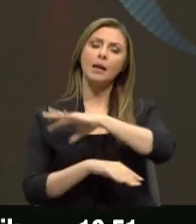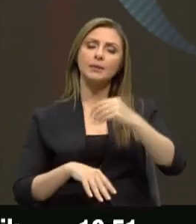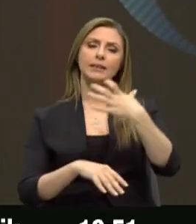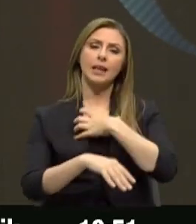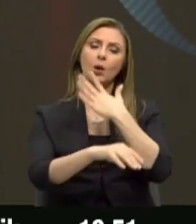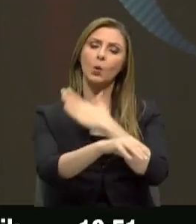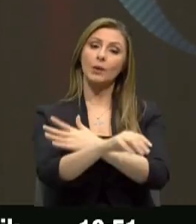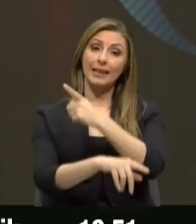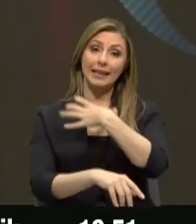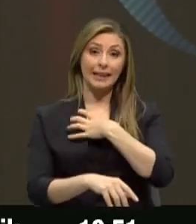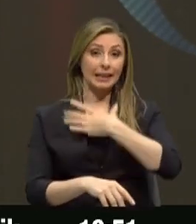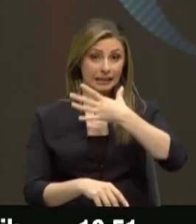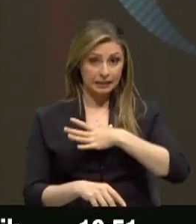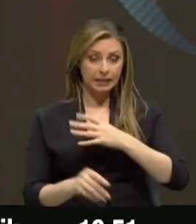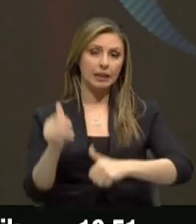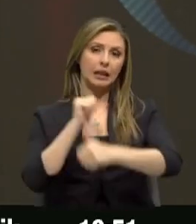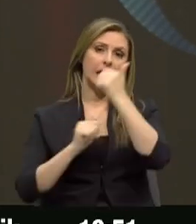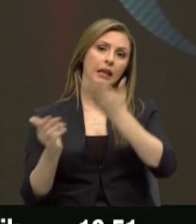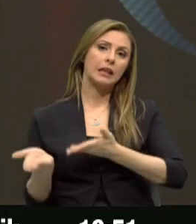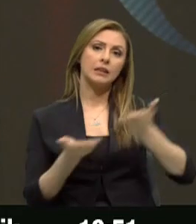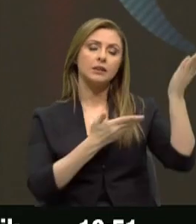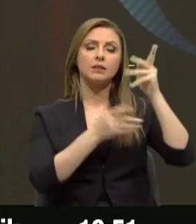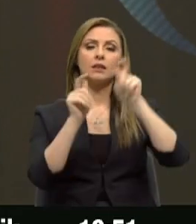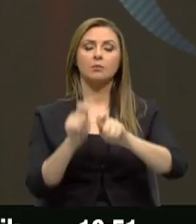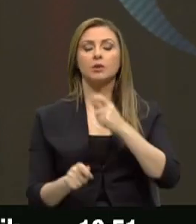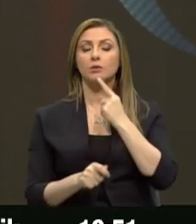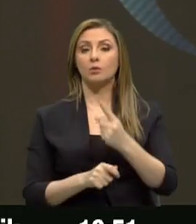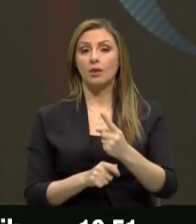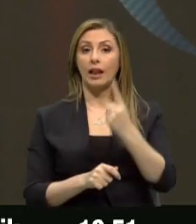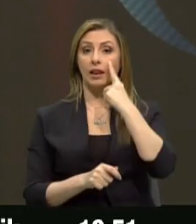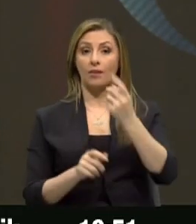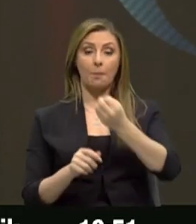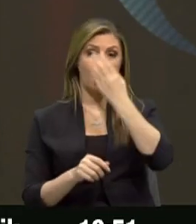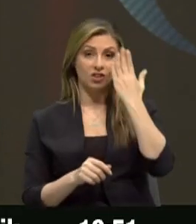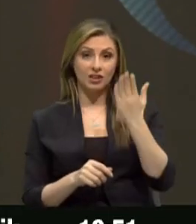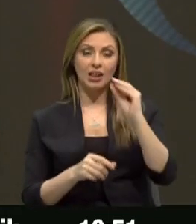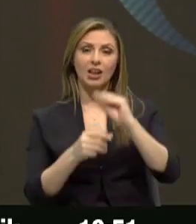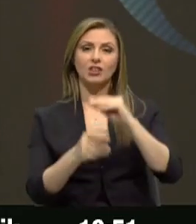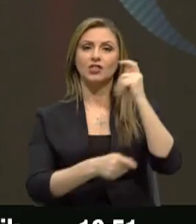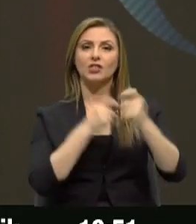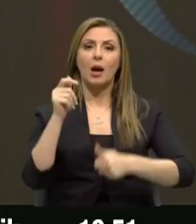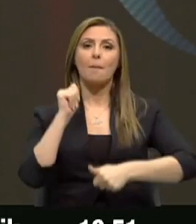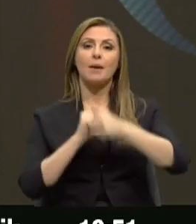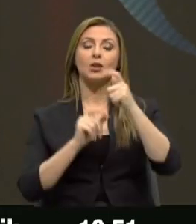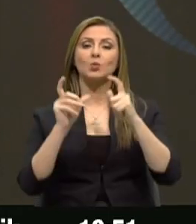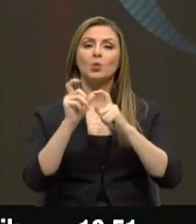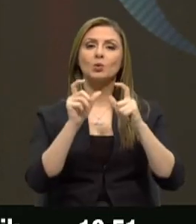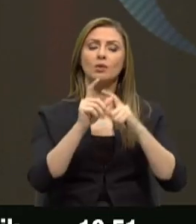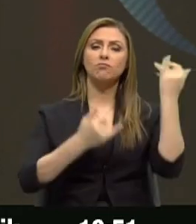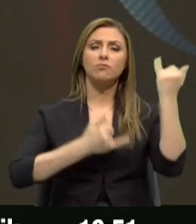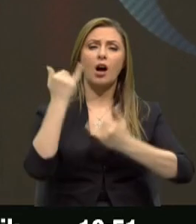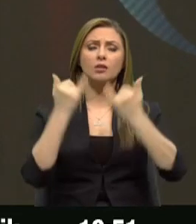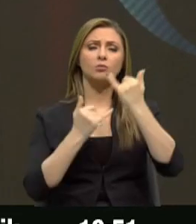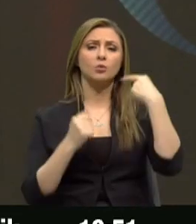ülkelerine rızalarıyla dönüşlerinin sağlanması gerektiğini vurguladı. Devlet Bahçeli, İçişleri Bakanı Süleyman Soylu'ya girdiği sert